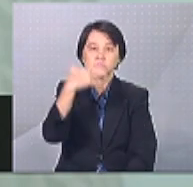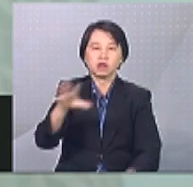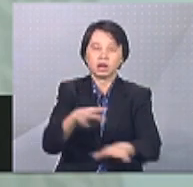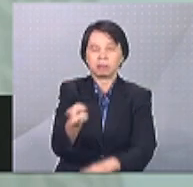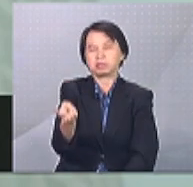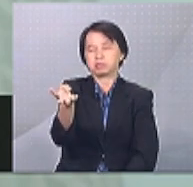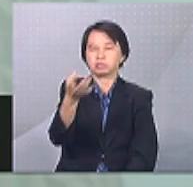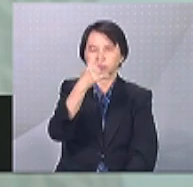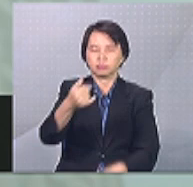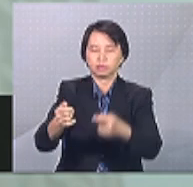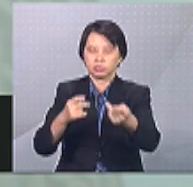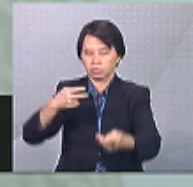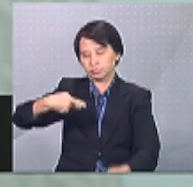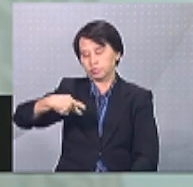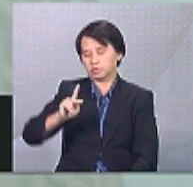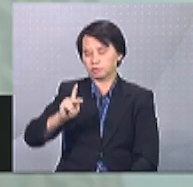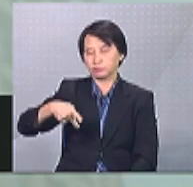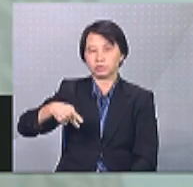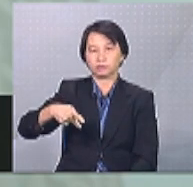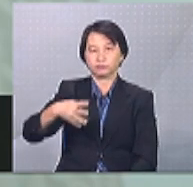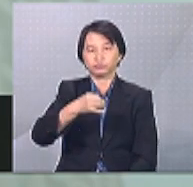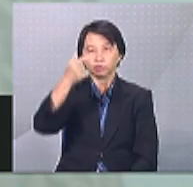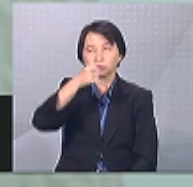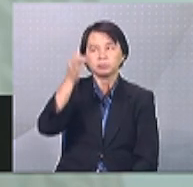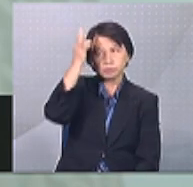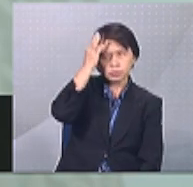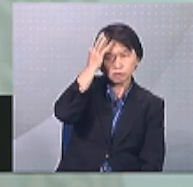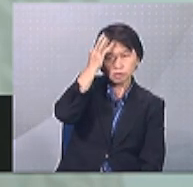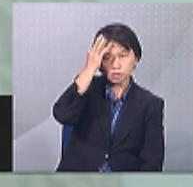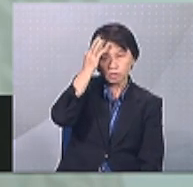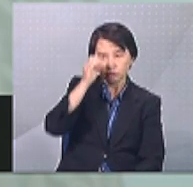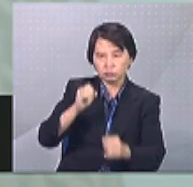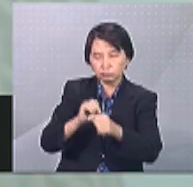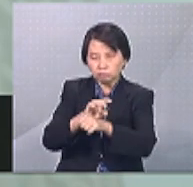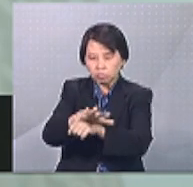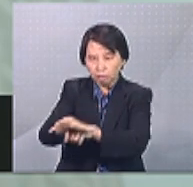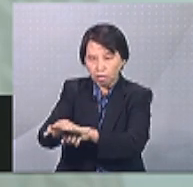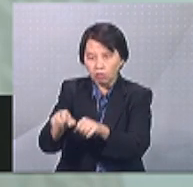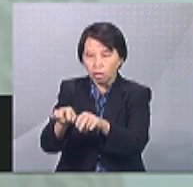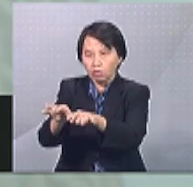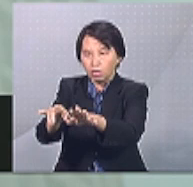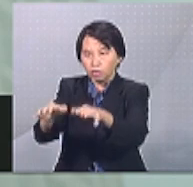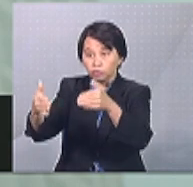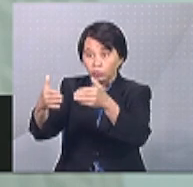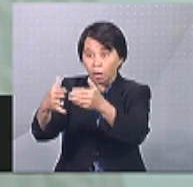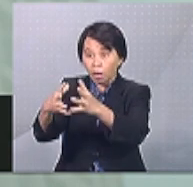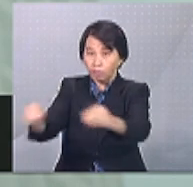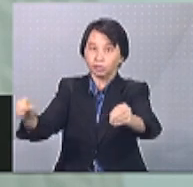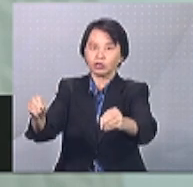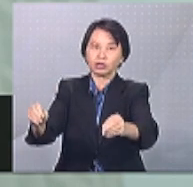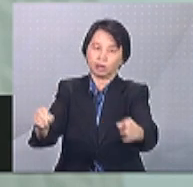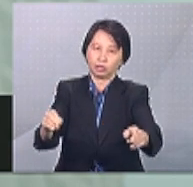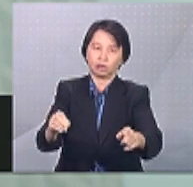mudah perintah kawalan pergerakan kerana memikirkan bahawa wabak ini hampir selesai. Perjuangan